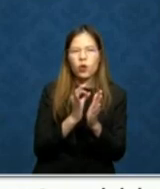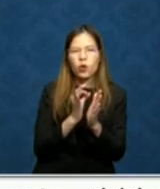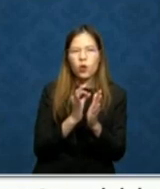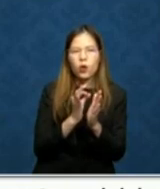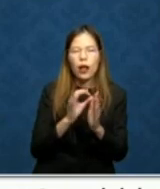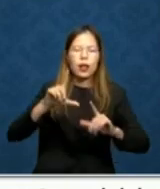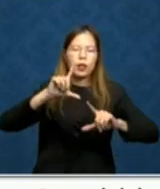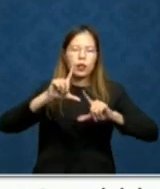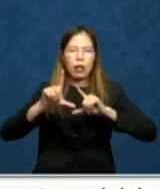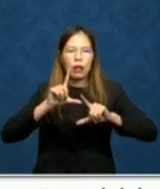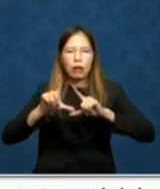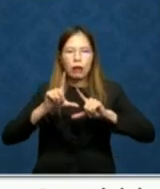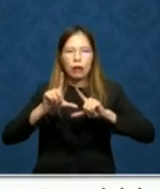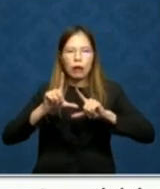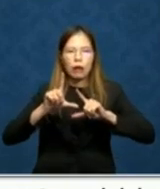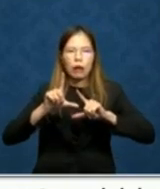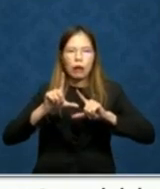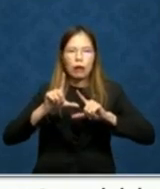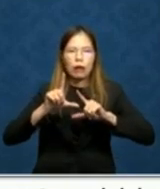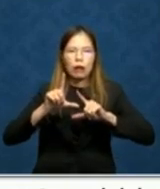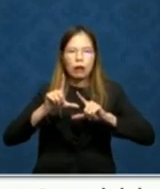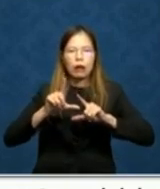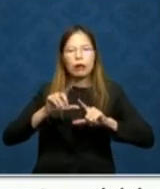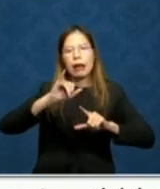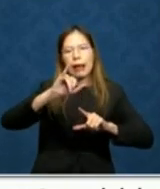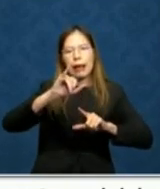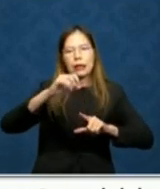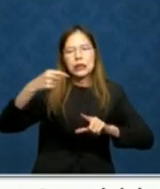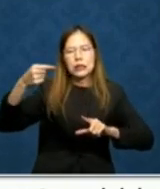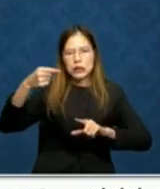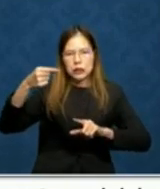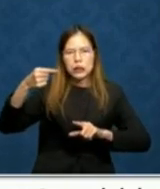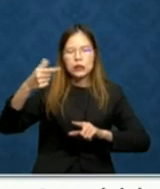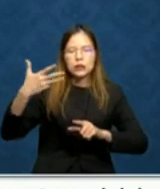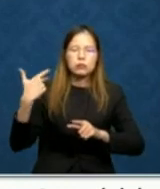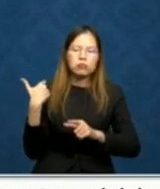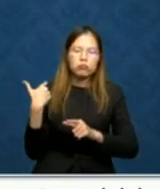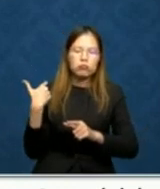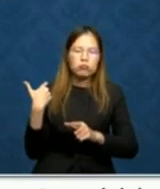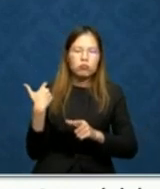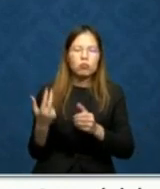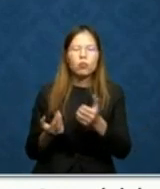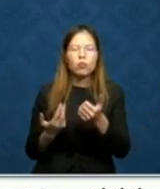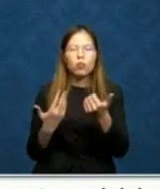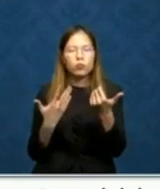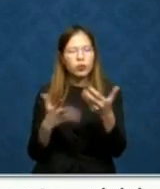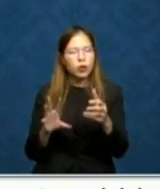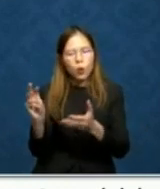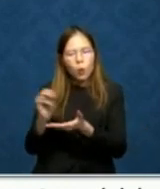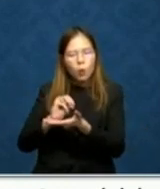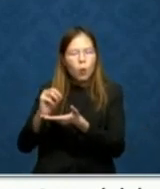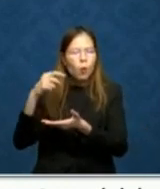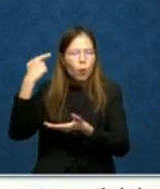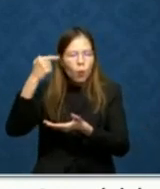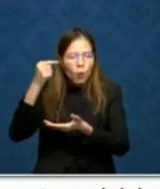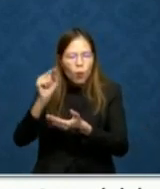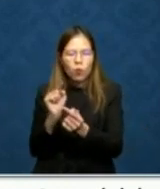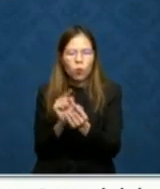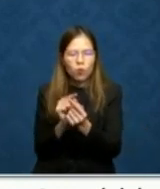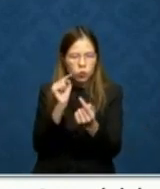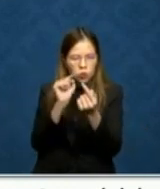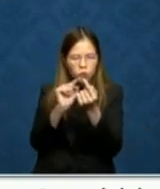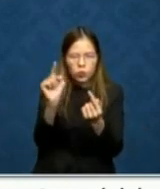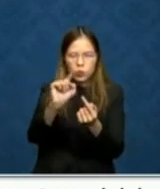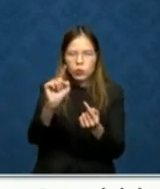มาเป็น LINE รองลงมาก็เป็น Instagram ค่ะสถิติ จากมูลนิธิผู้หญิงนะคะยังชี้ให้